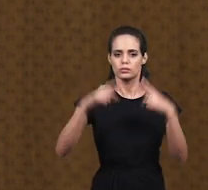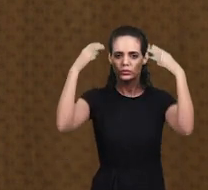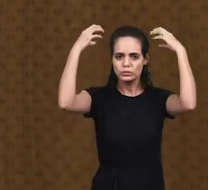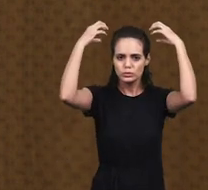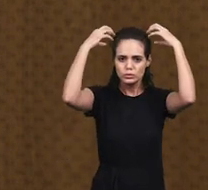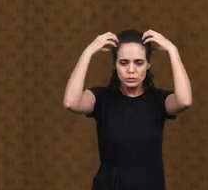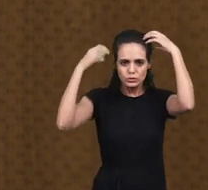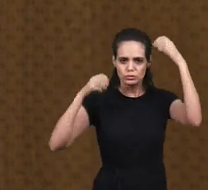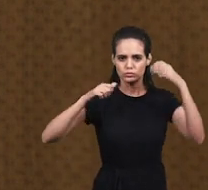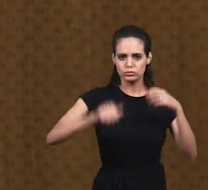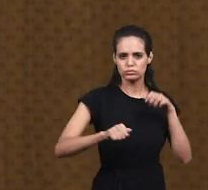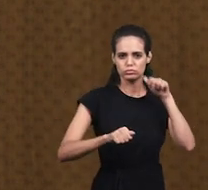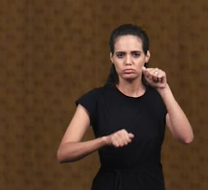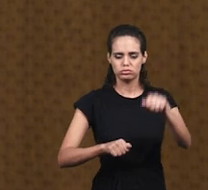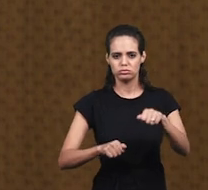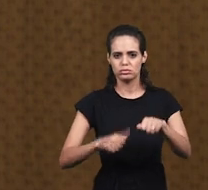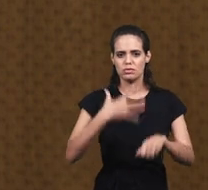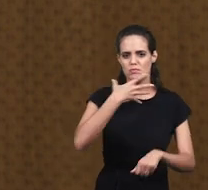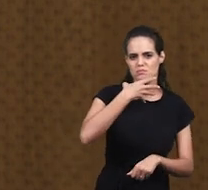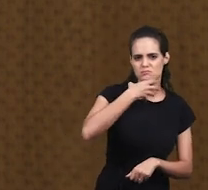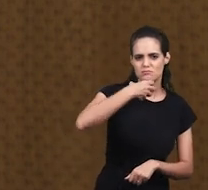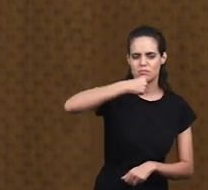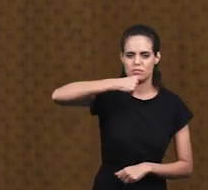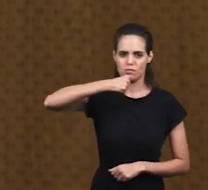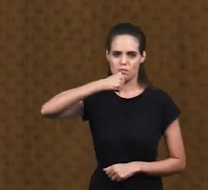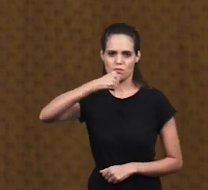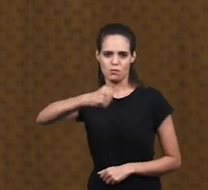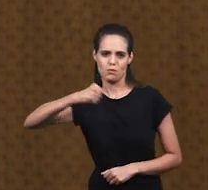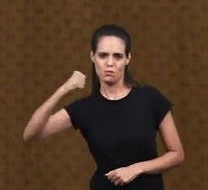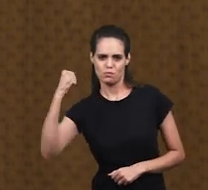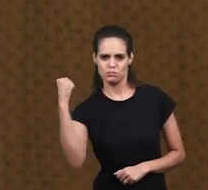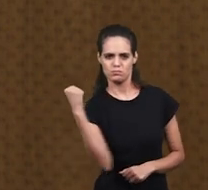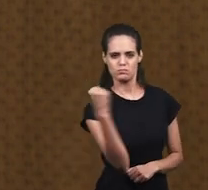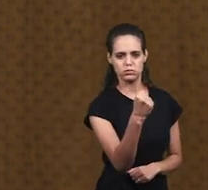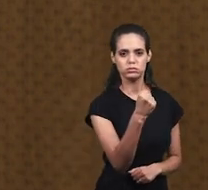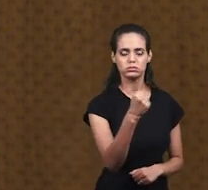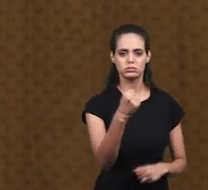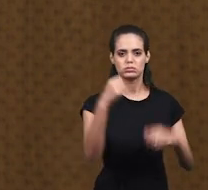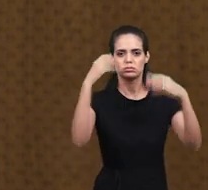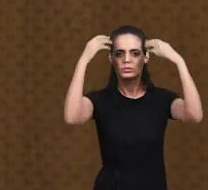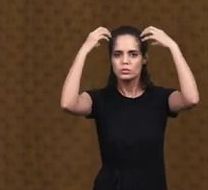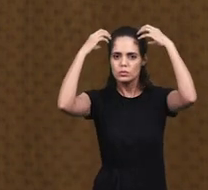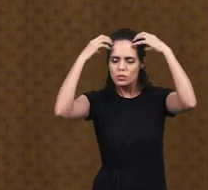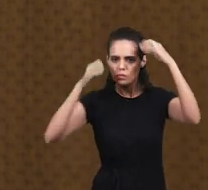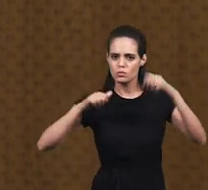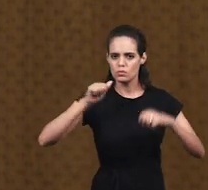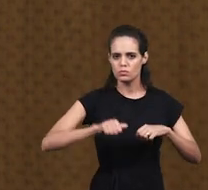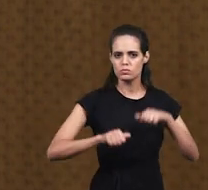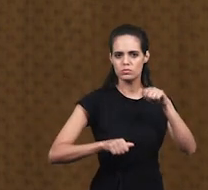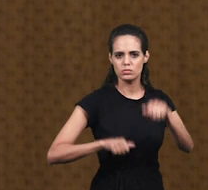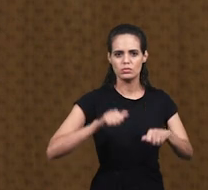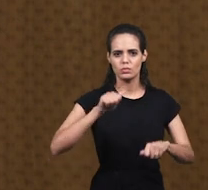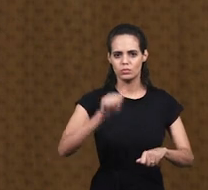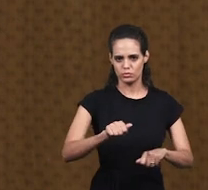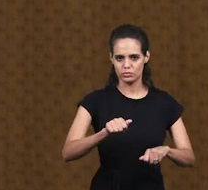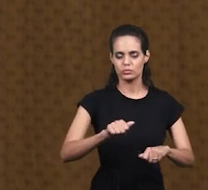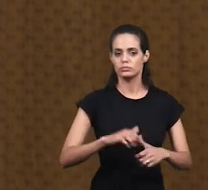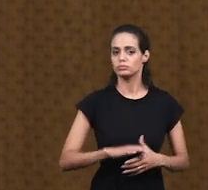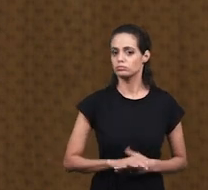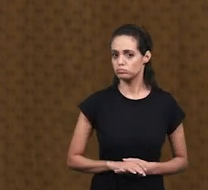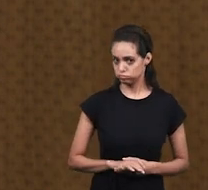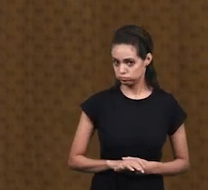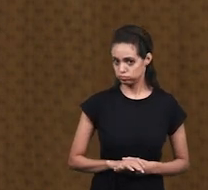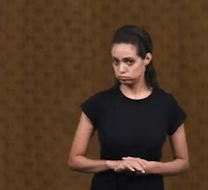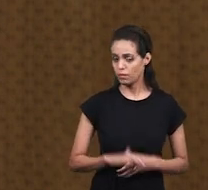barbe, il a lutté contre l'ours, il l'a tué. Et l'ours parle de quoi? L'ours parle du faux